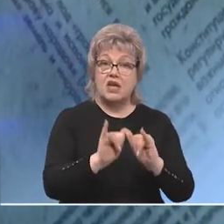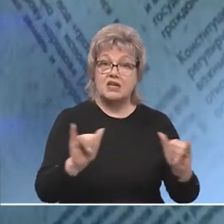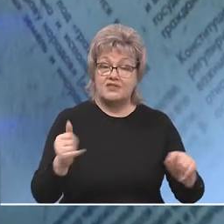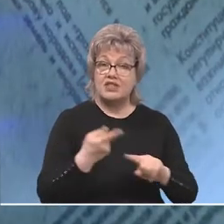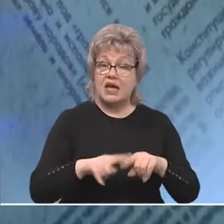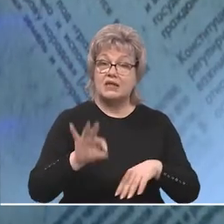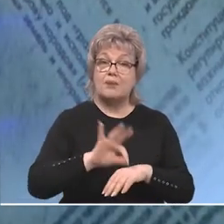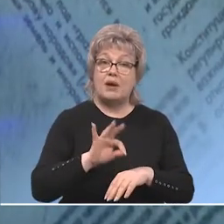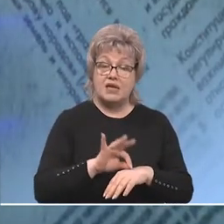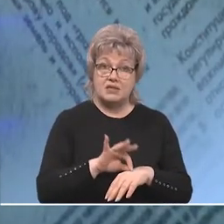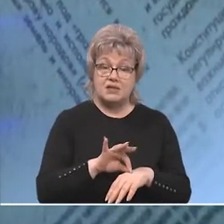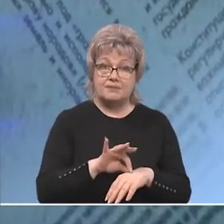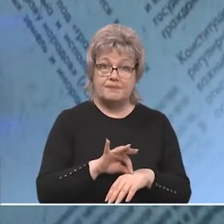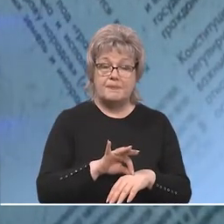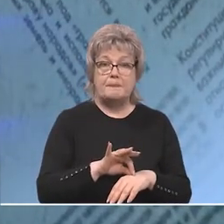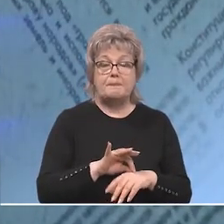этой болезни,